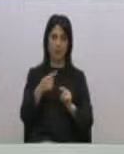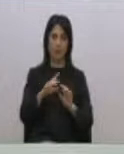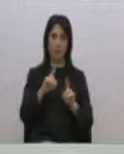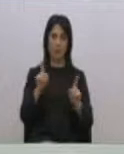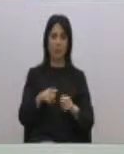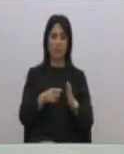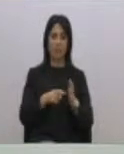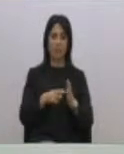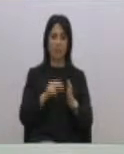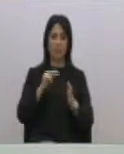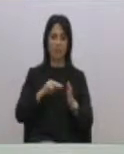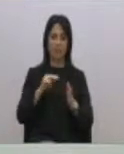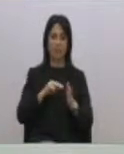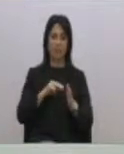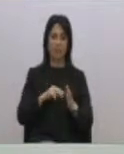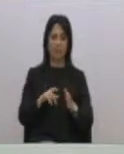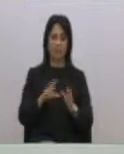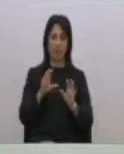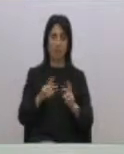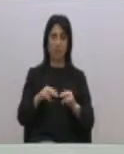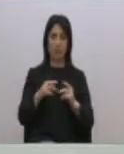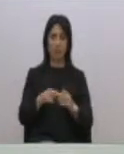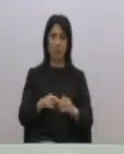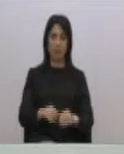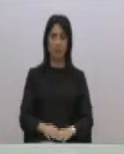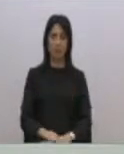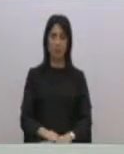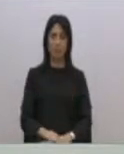ამბაკაში სპეციალური საგანხობის შესახებ განაცხადება.